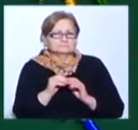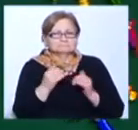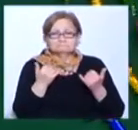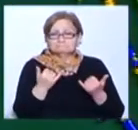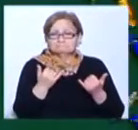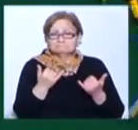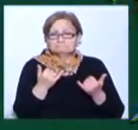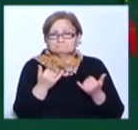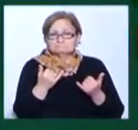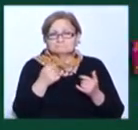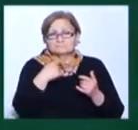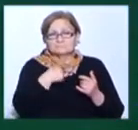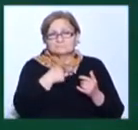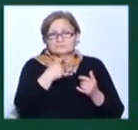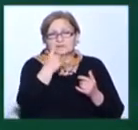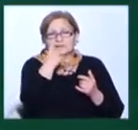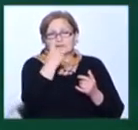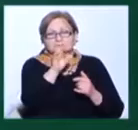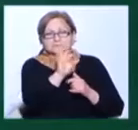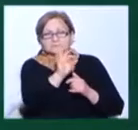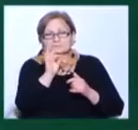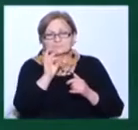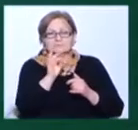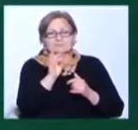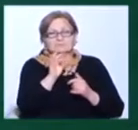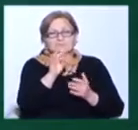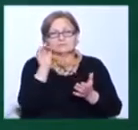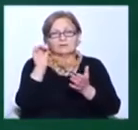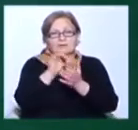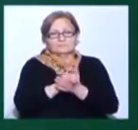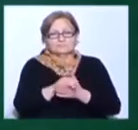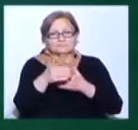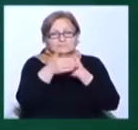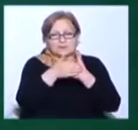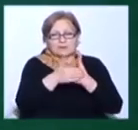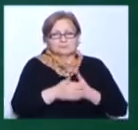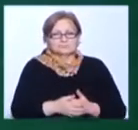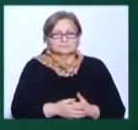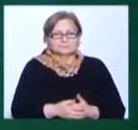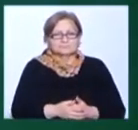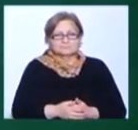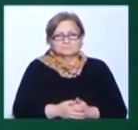ახლა ერთ-ერთი მათგანი უფრო ახლოს გავიცნოთ. მაგალითად გავიცნოთ